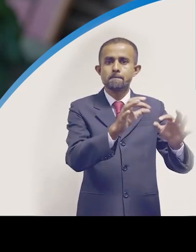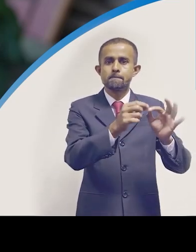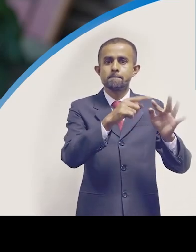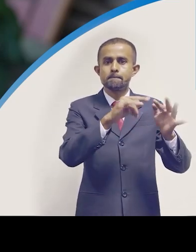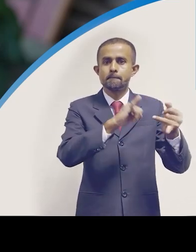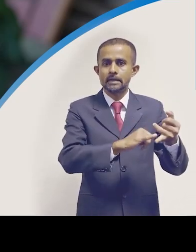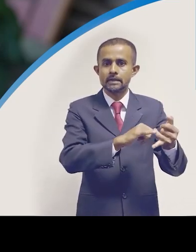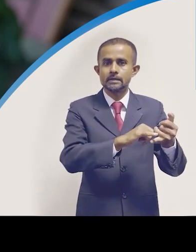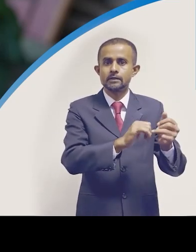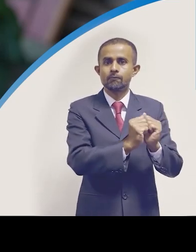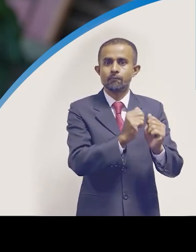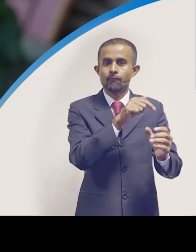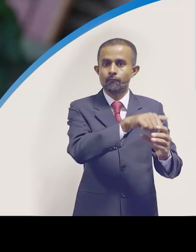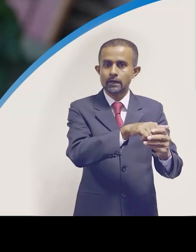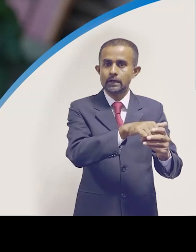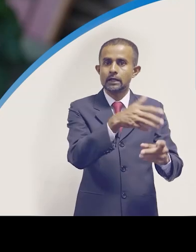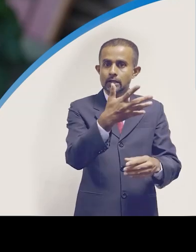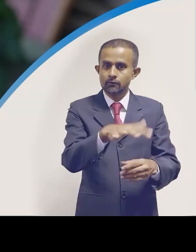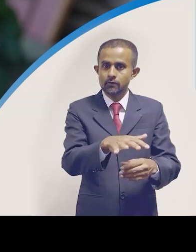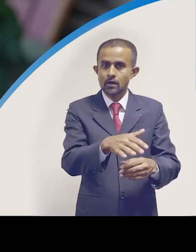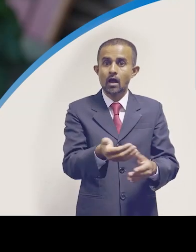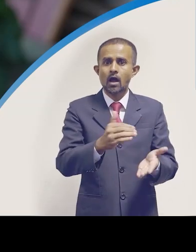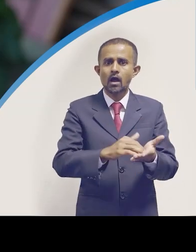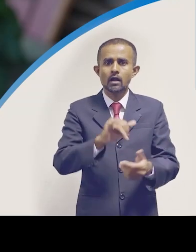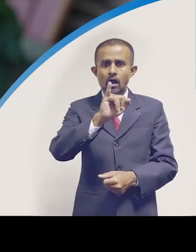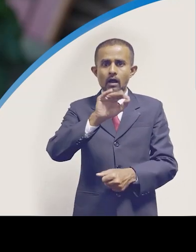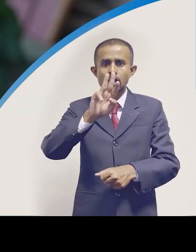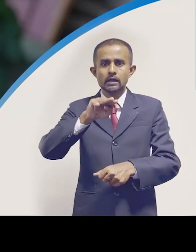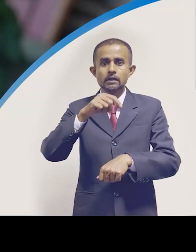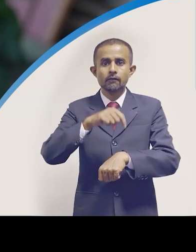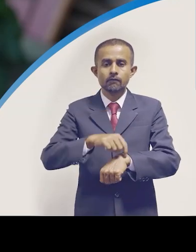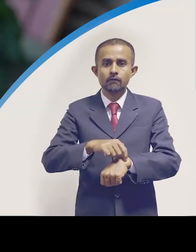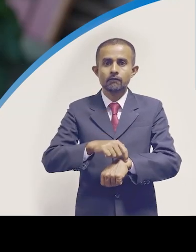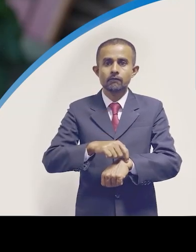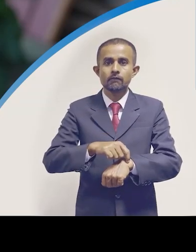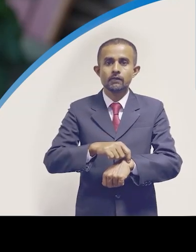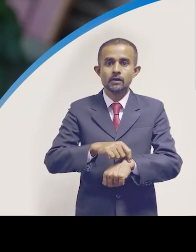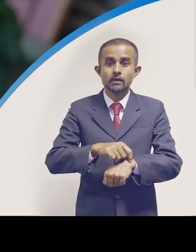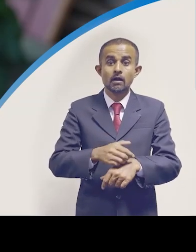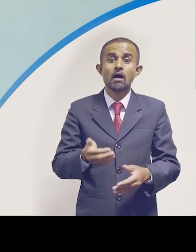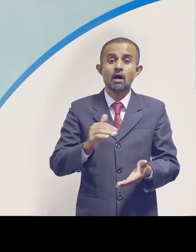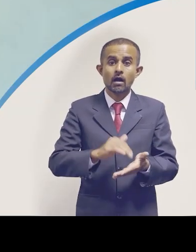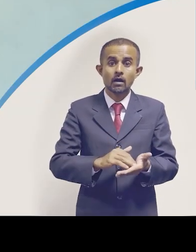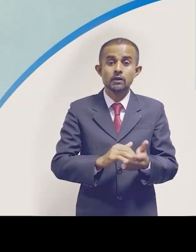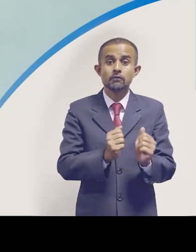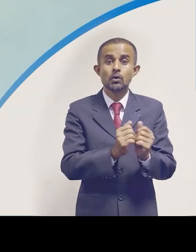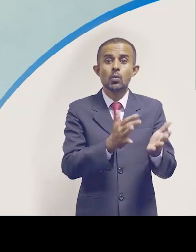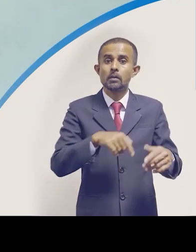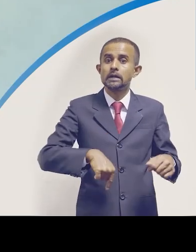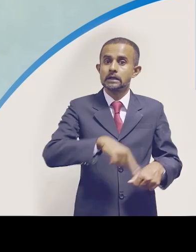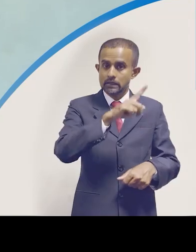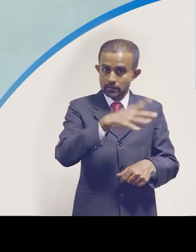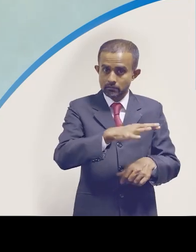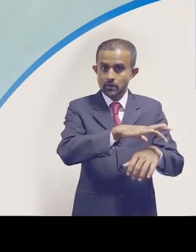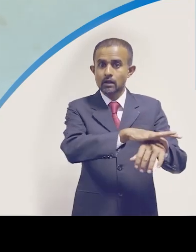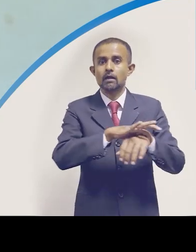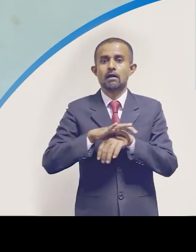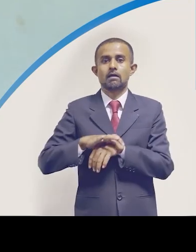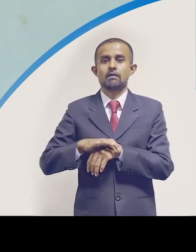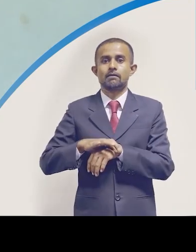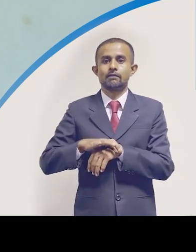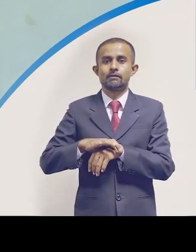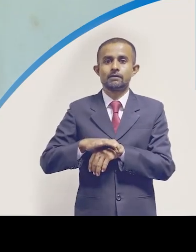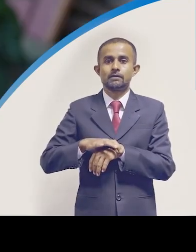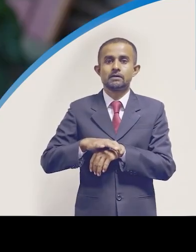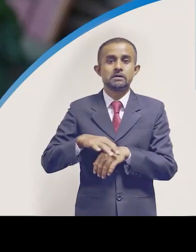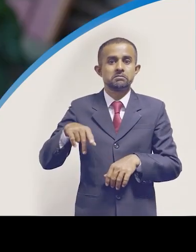මේ බිස්සකට බිස්සකට ගිහිල්ලා ආයි හයාමාට විතර මේ ආයි නැවත වැඩපාලට ගිහිල්ලා මං